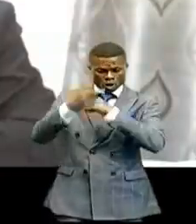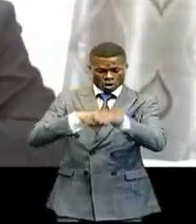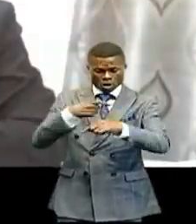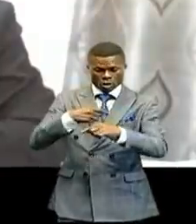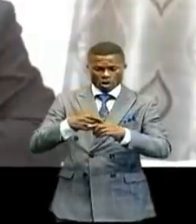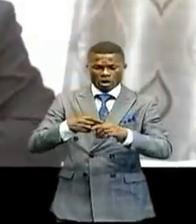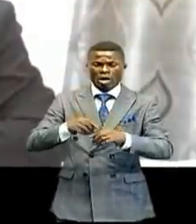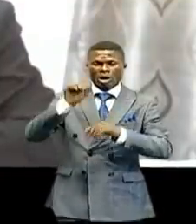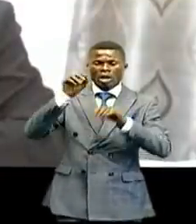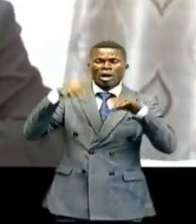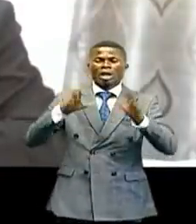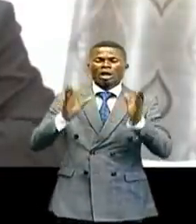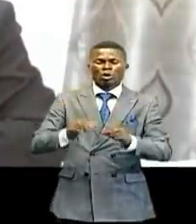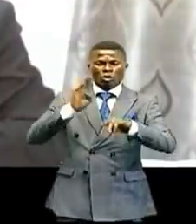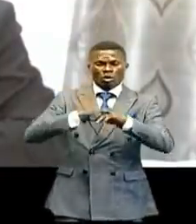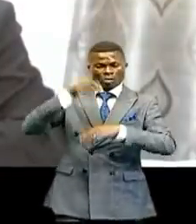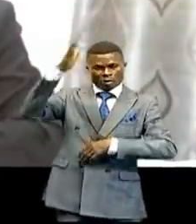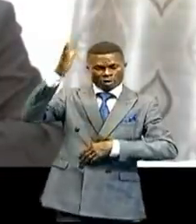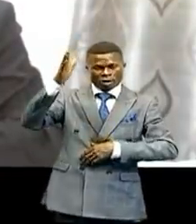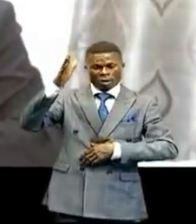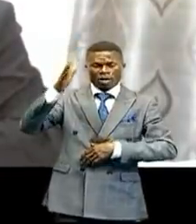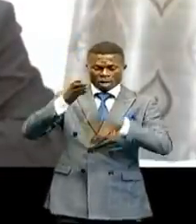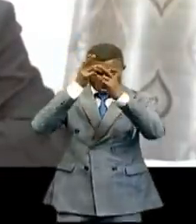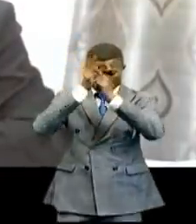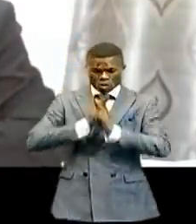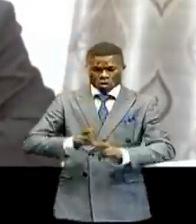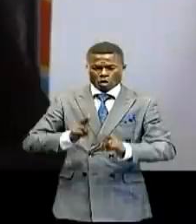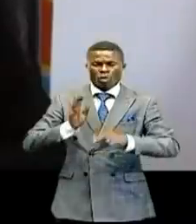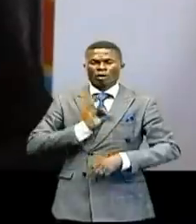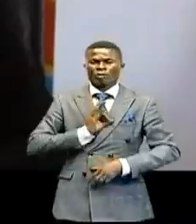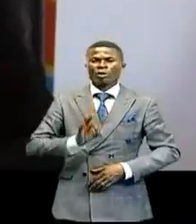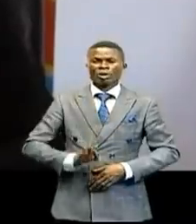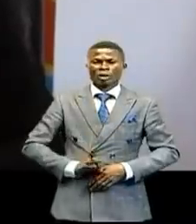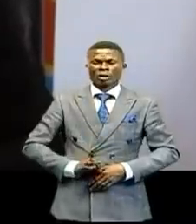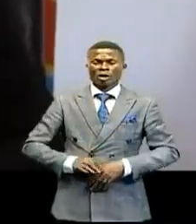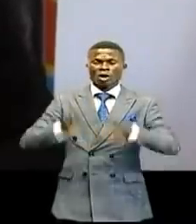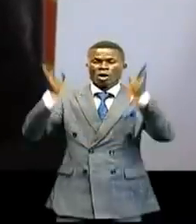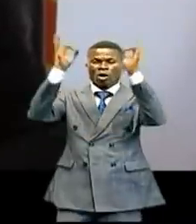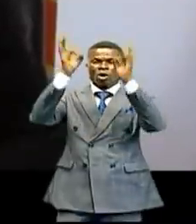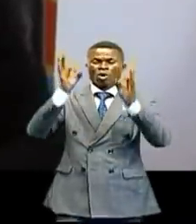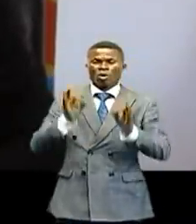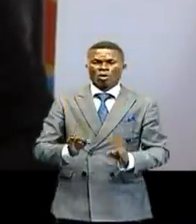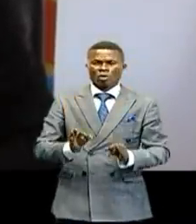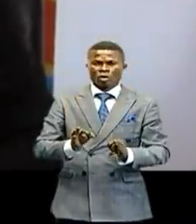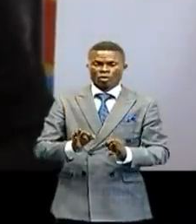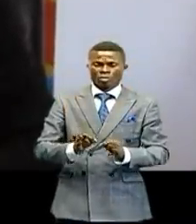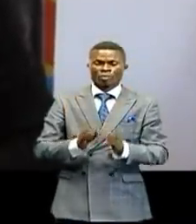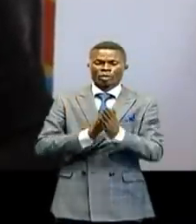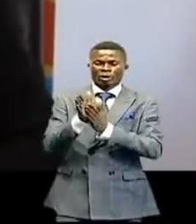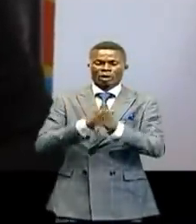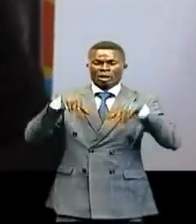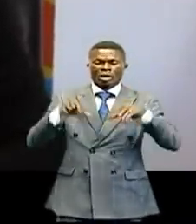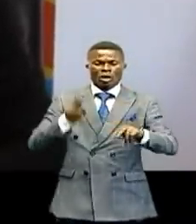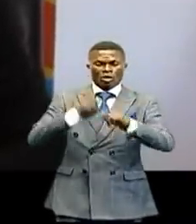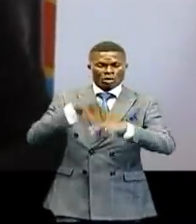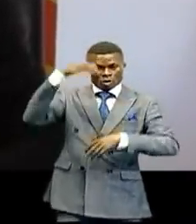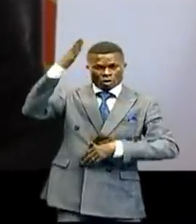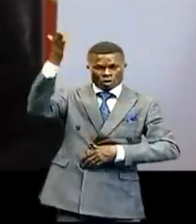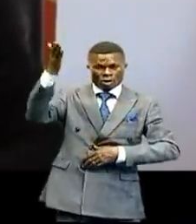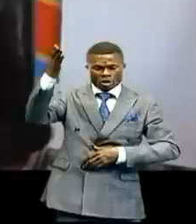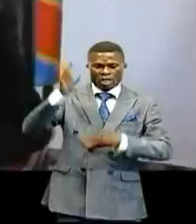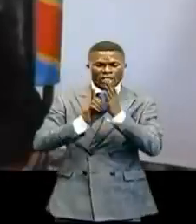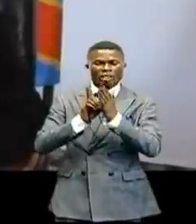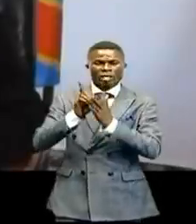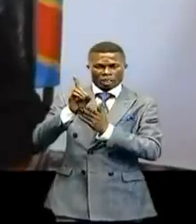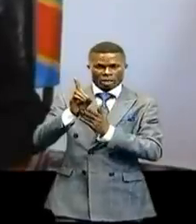la diaspora congolaise sous le haut patronage du président de la République du forum portant sur la diaspora congolaise actrice de